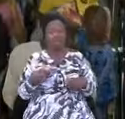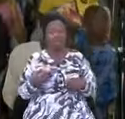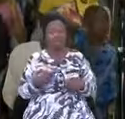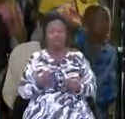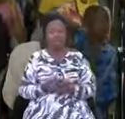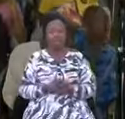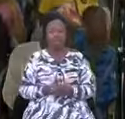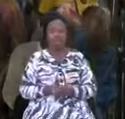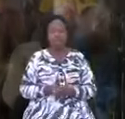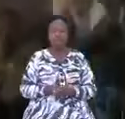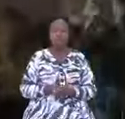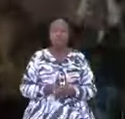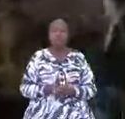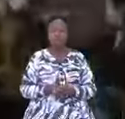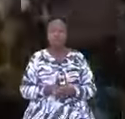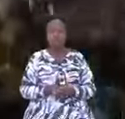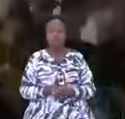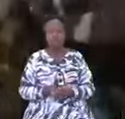aider davantage